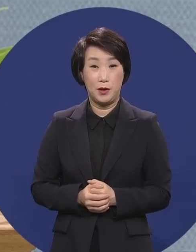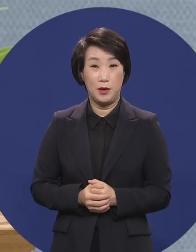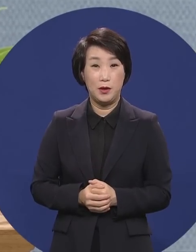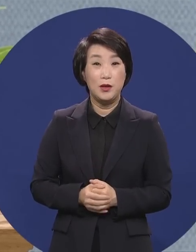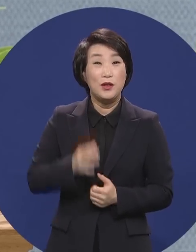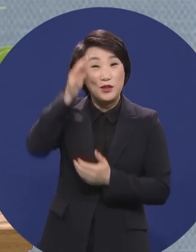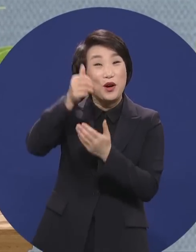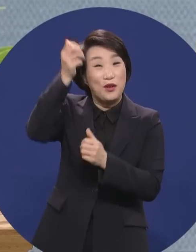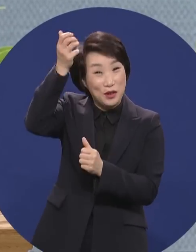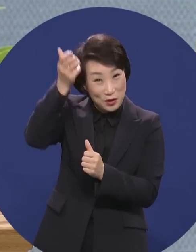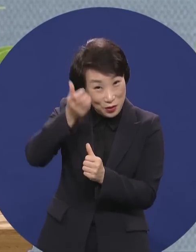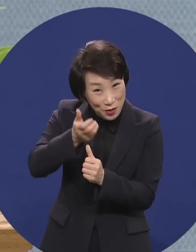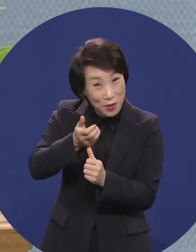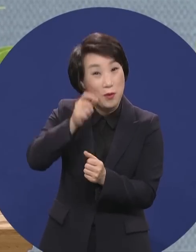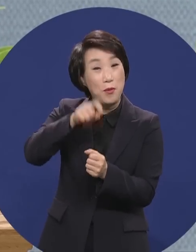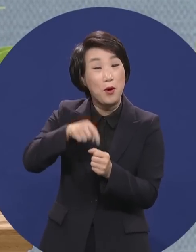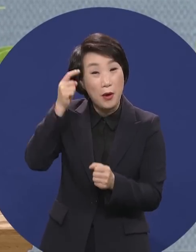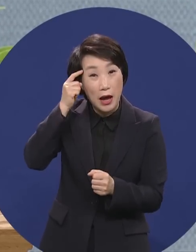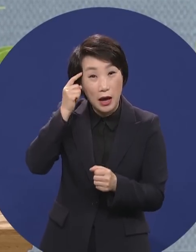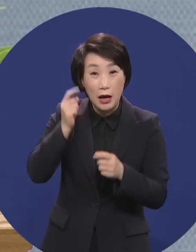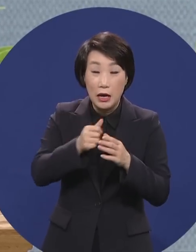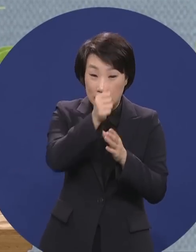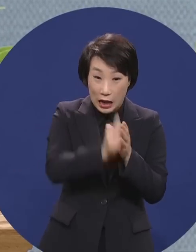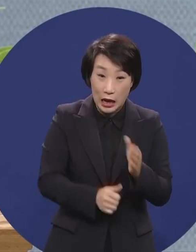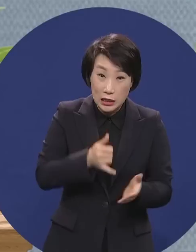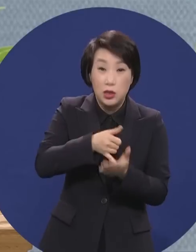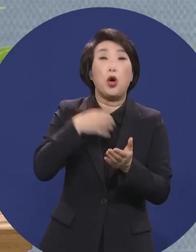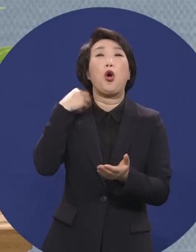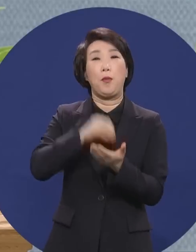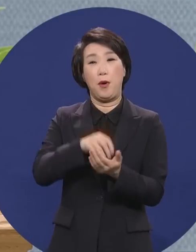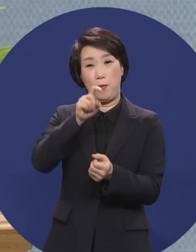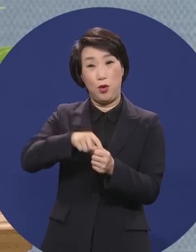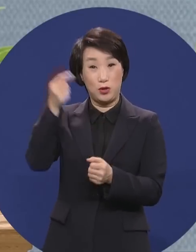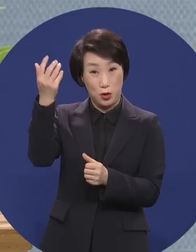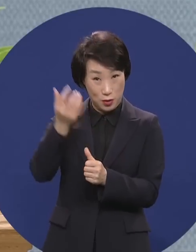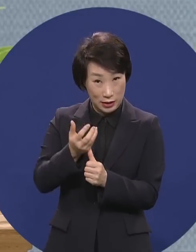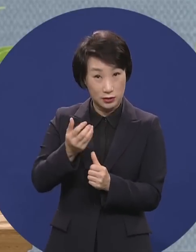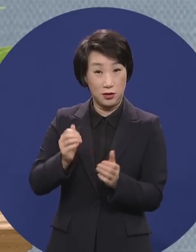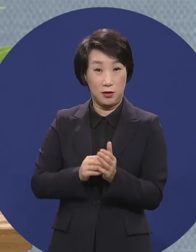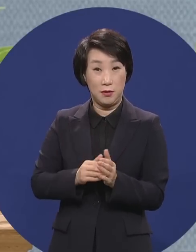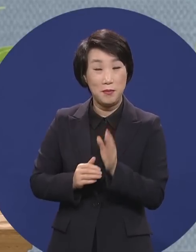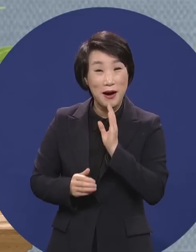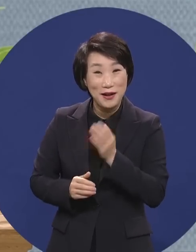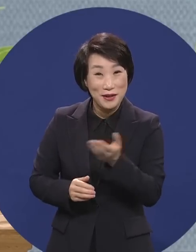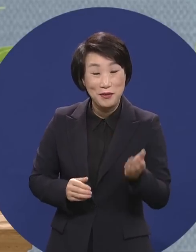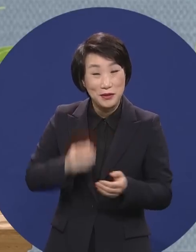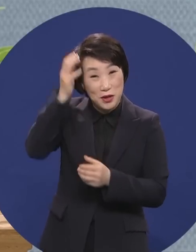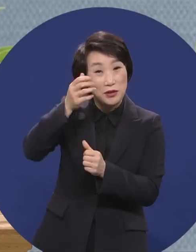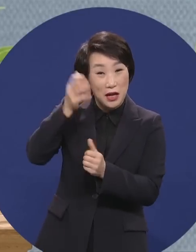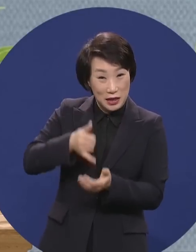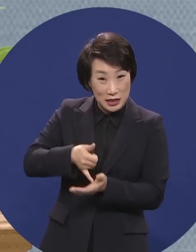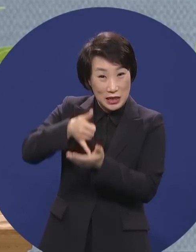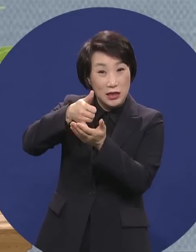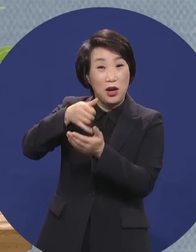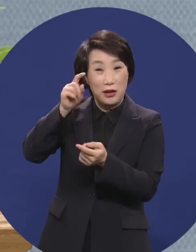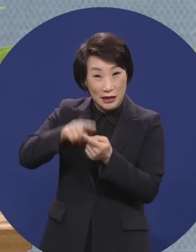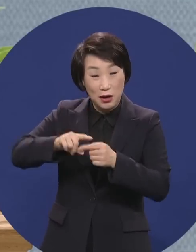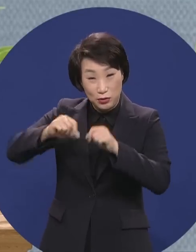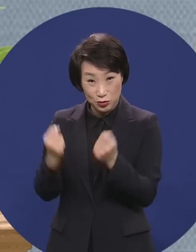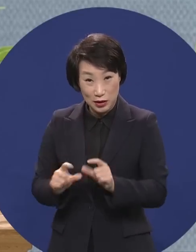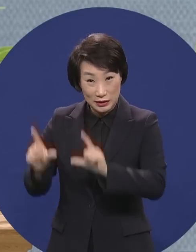성령이 왜 오셨느냐? 타락한 인격을 회복하러 왔다 이 말이요. 그래서 성령의 인격으로 사는 것이